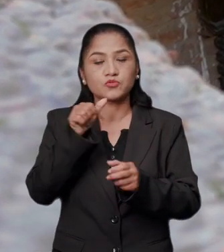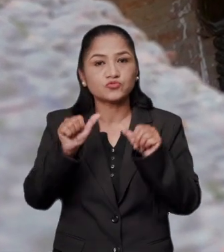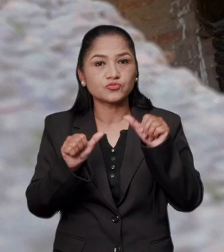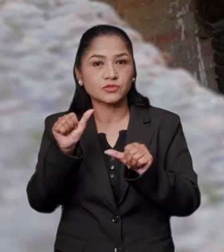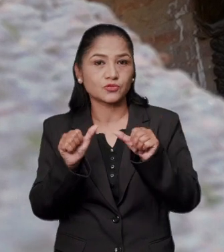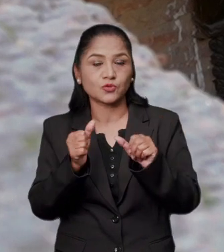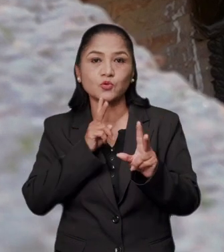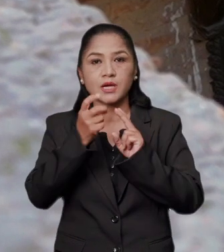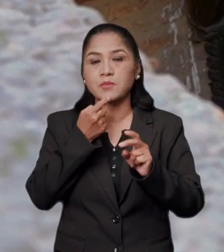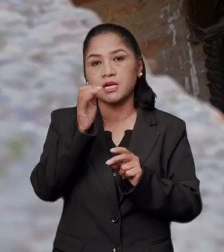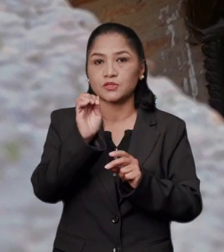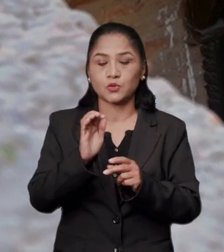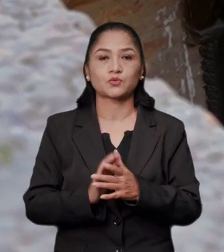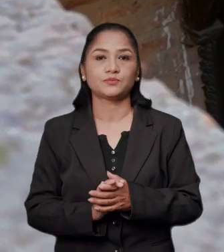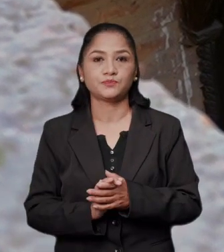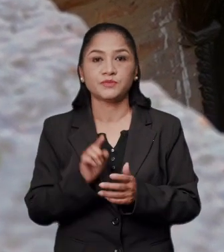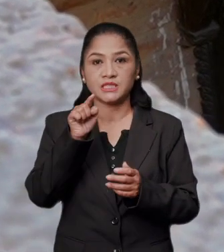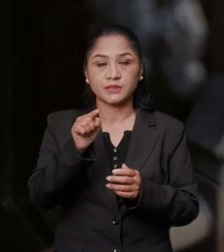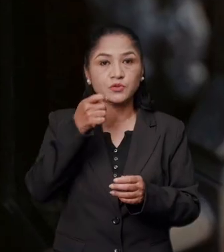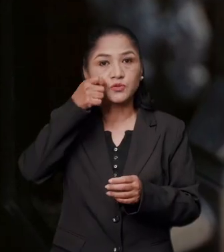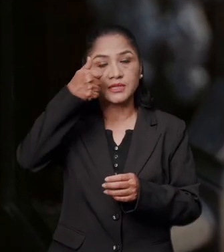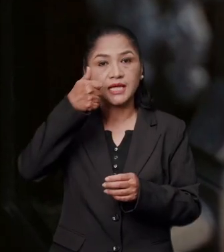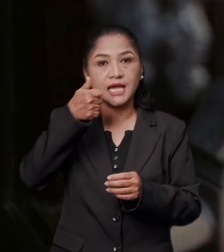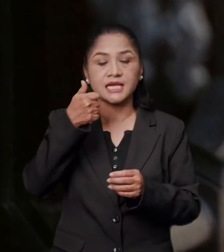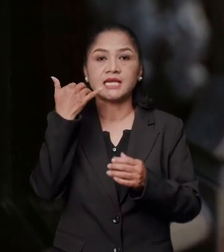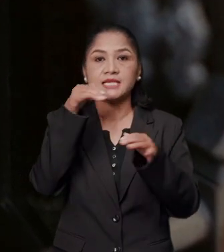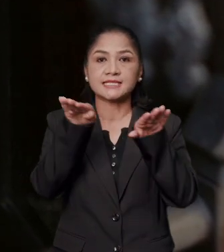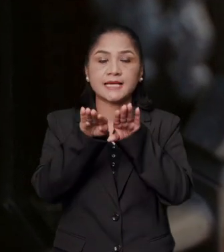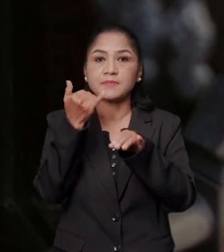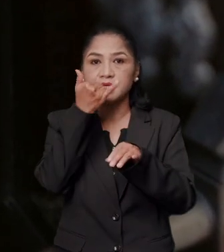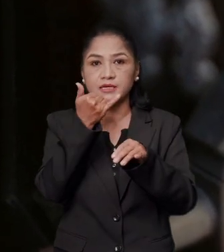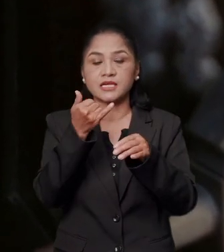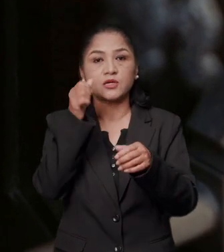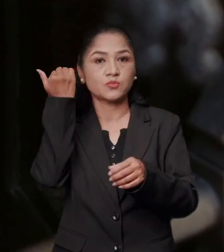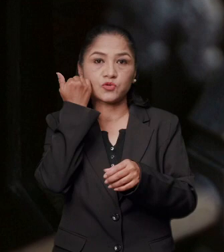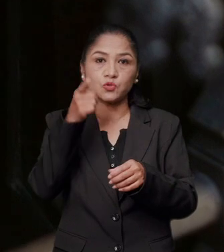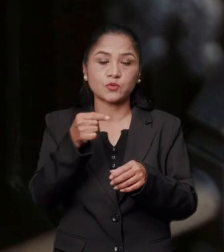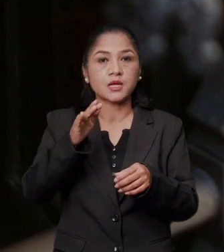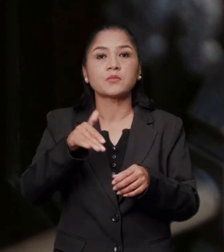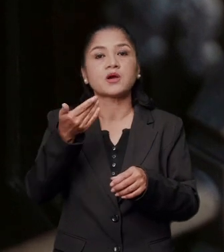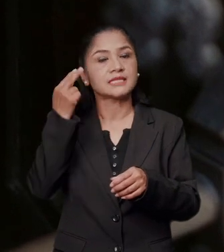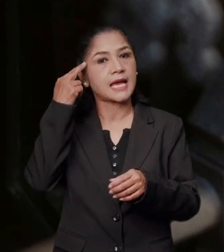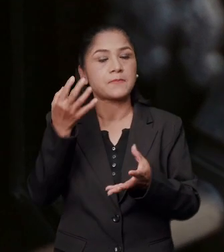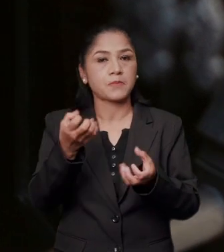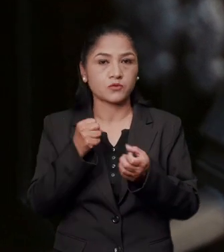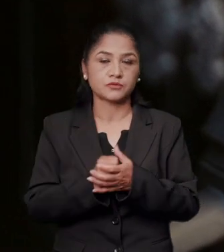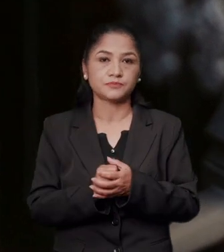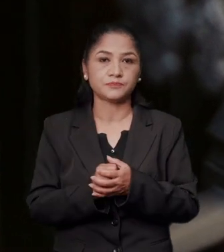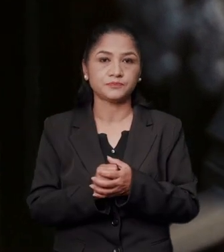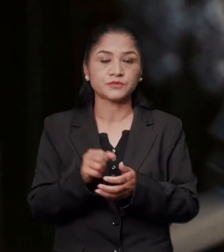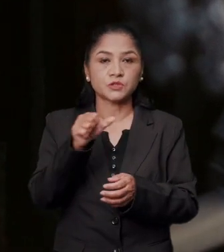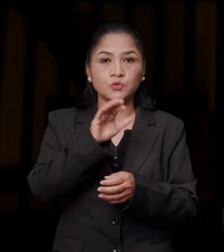आफ्नो जे जस्तो कुरा पनि भन्न सक्नेछौ। तिम्रो दाई समलिङ्गी पुरुष हुन् भन्ने कुरा पनि तिमीले पछि थाहा